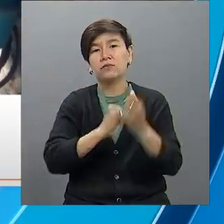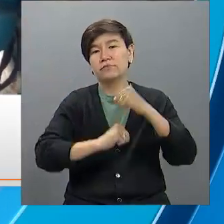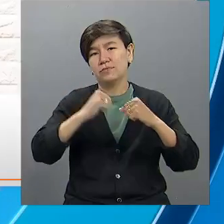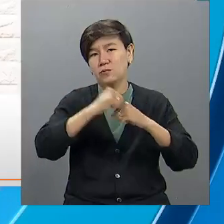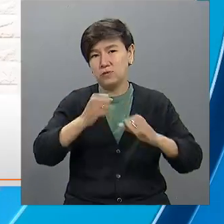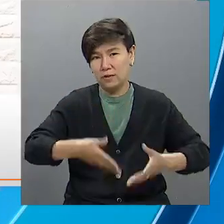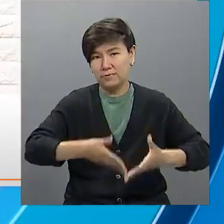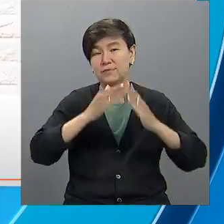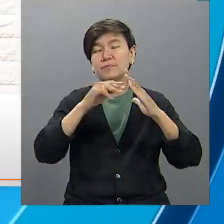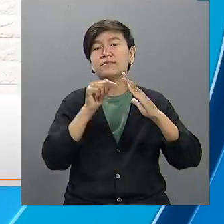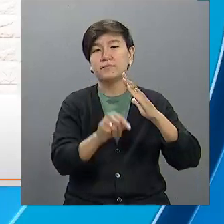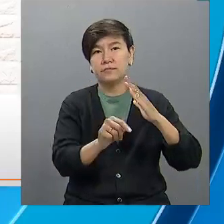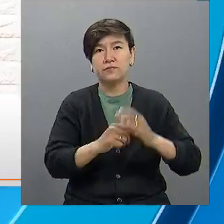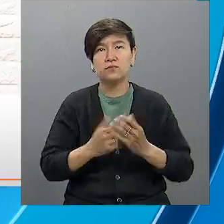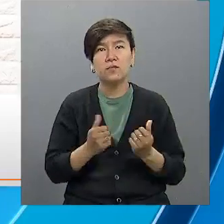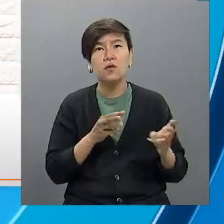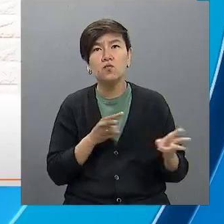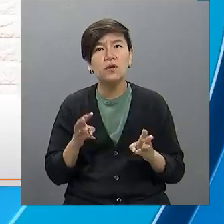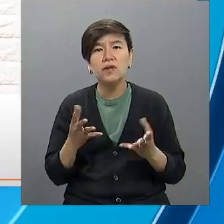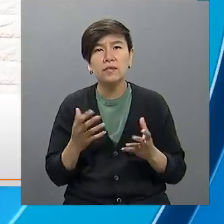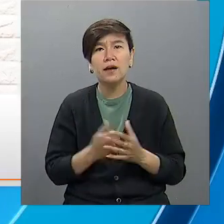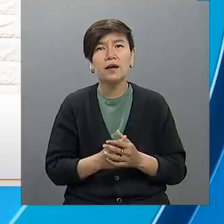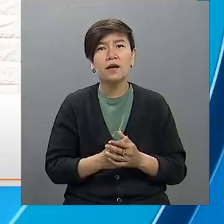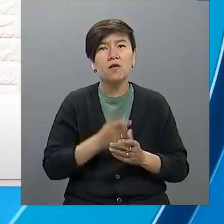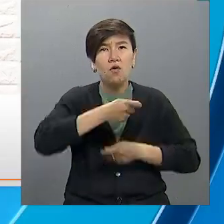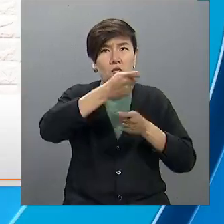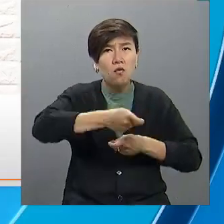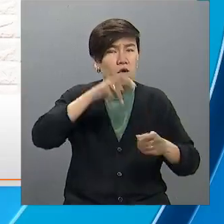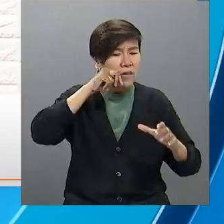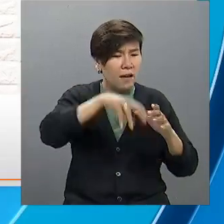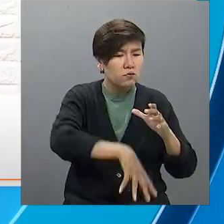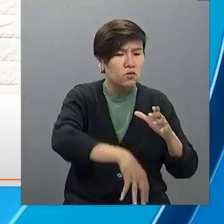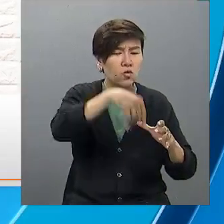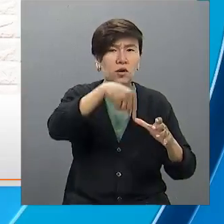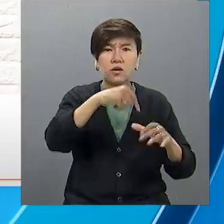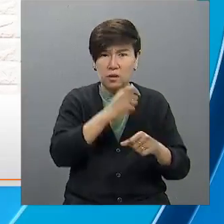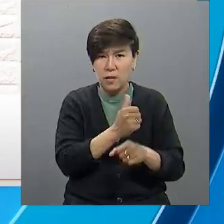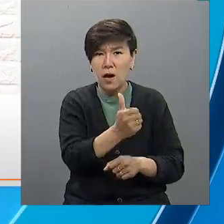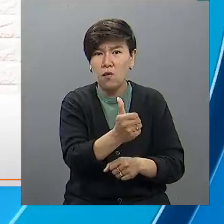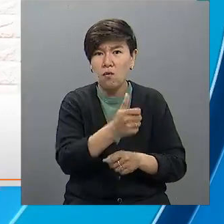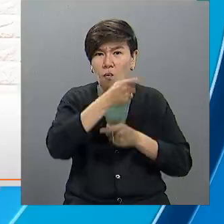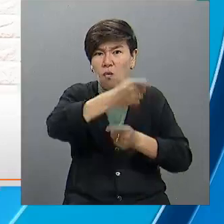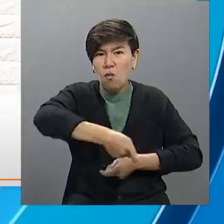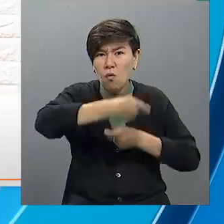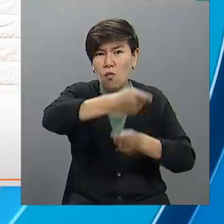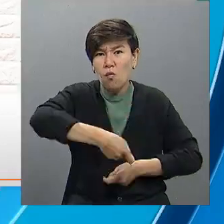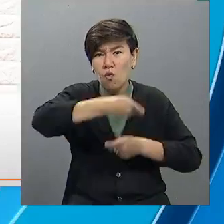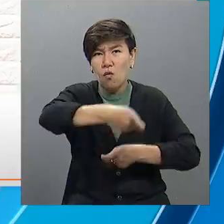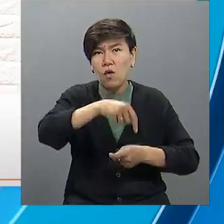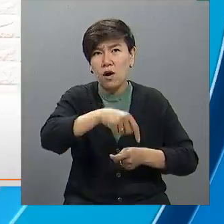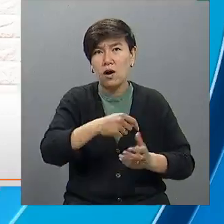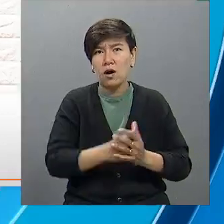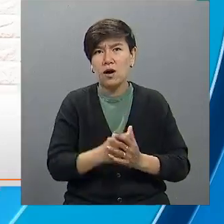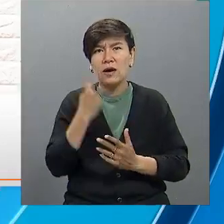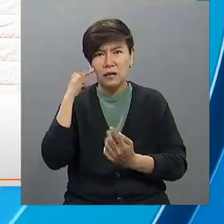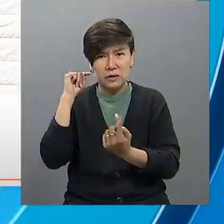เอ๊ะแล้วอย่างวิธีการเจาะบ่อบาดาลต้องใช้เวลาเข้าใจอย่างการเจาะบ่อบาดาลเนี่ยดูท่าทางยังเป็นความหวังให้กับชาวบ้านไหม